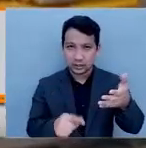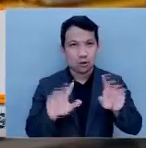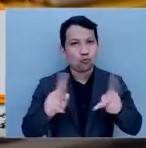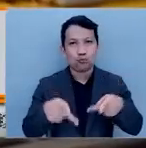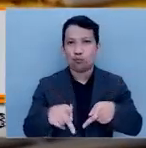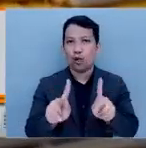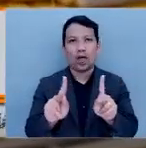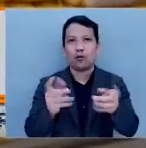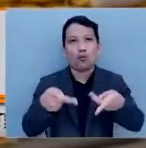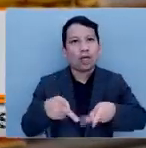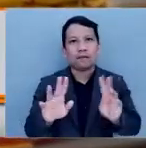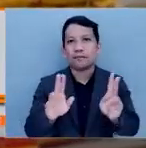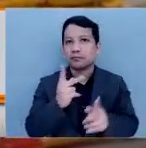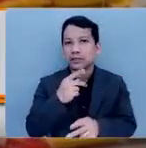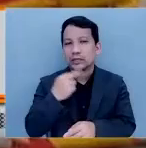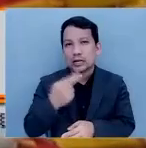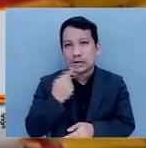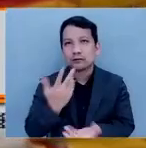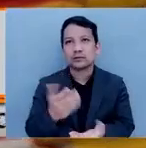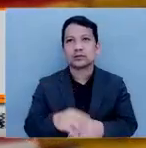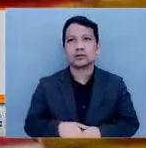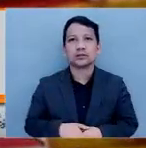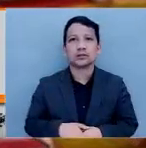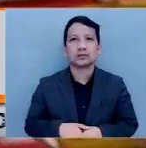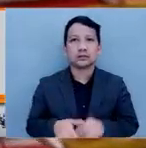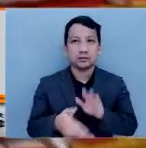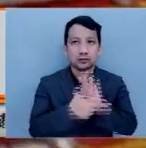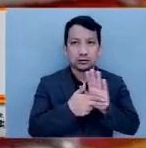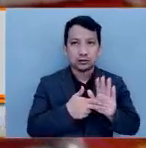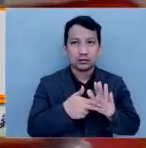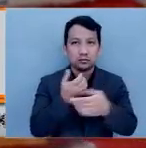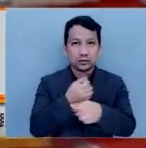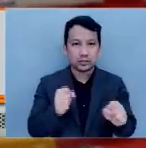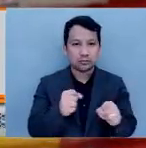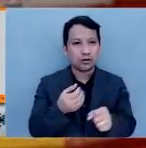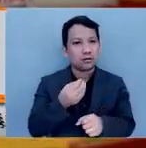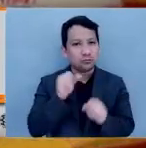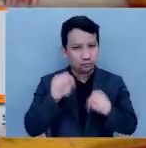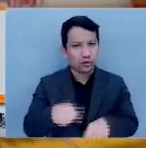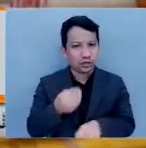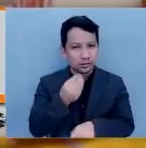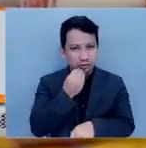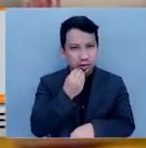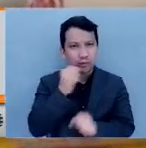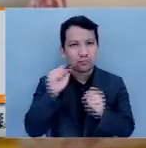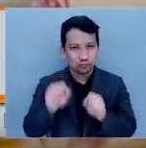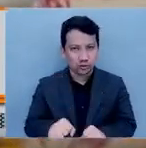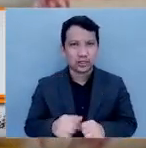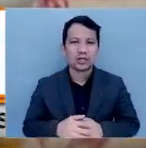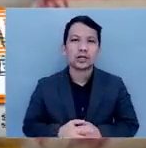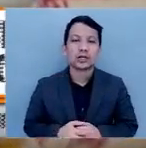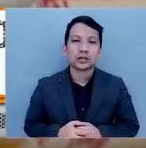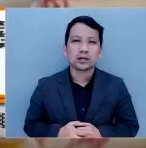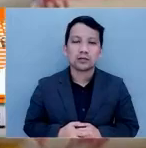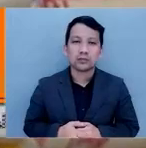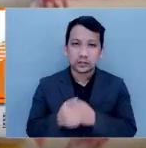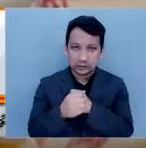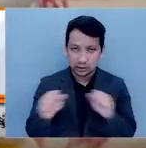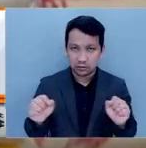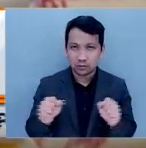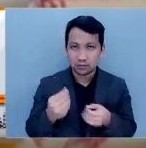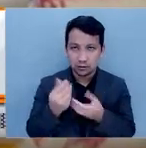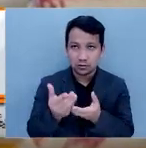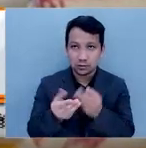bigas na ito. Sa katunayan, labeled na as safe for consumption o ligtas na itong kainin. Binigyan rin nila tayo